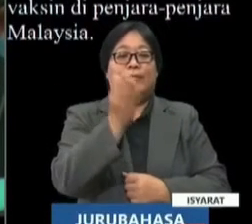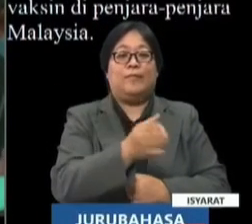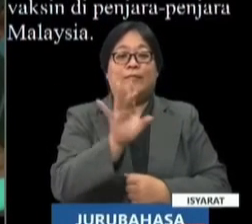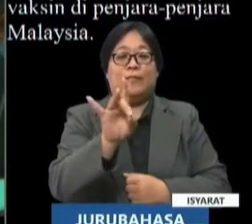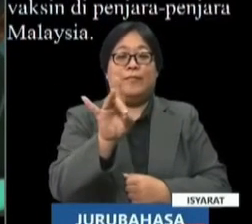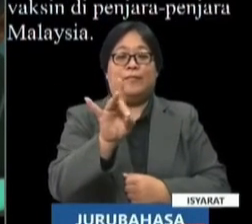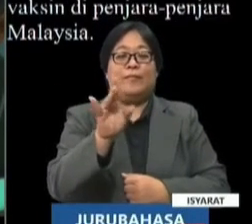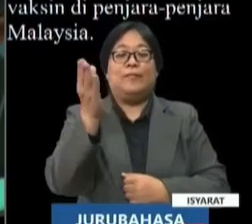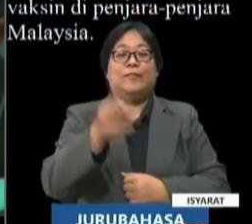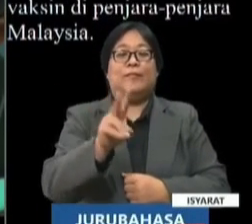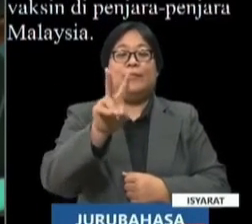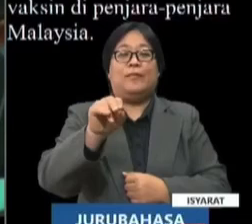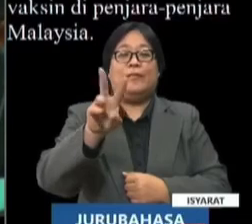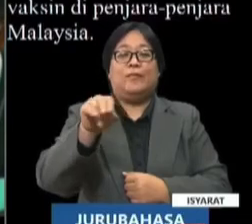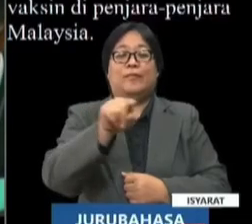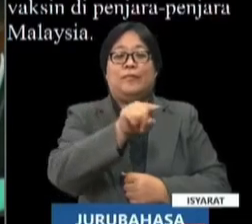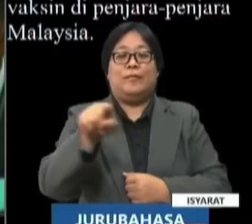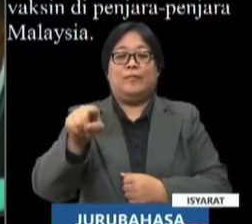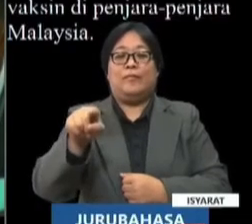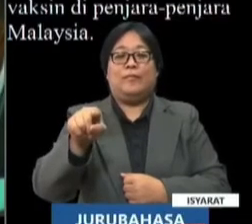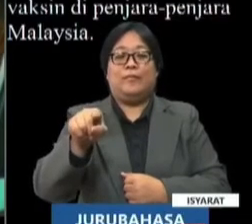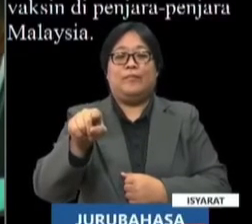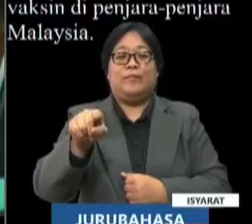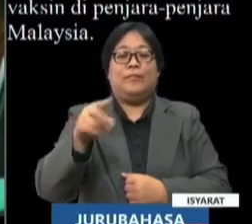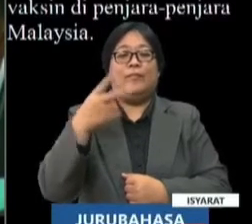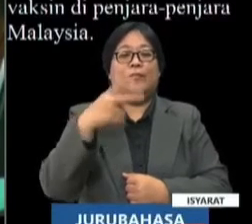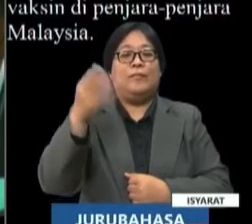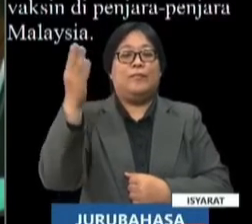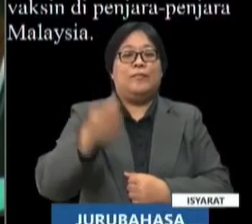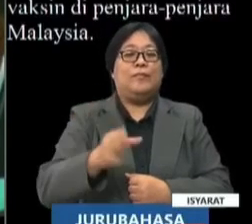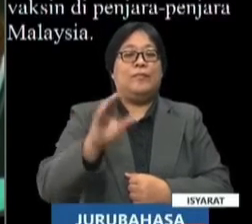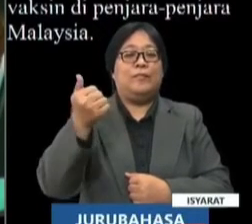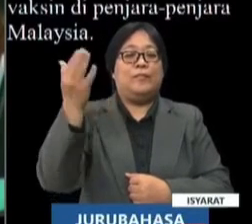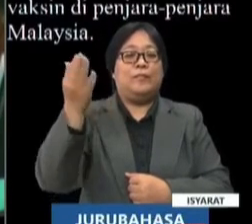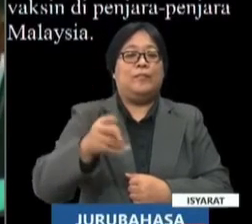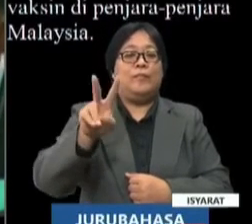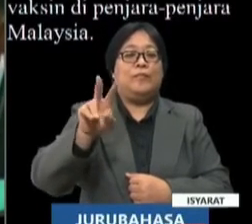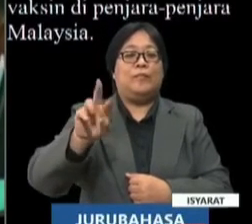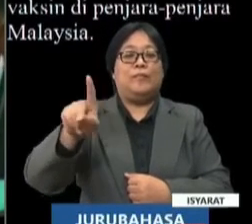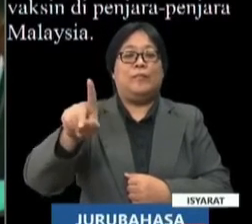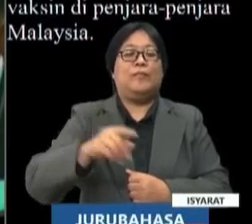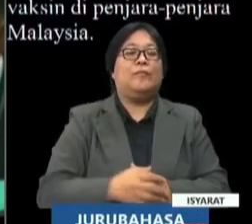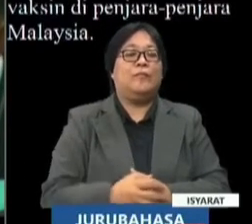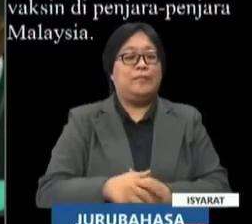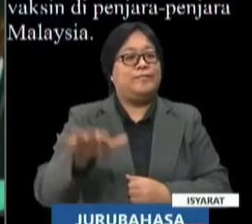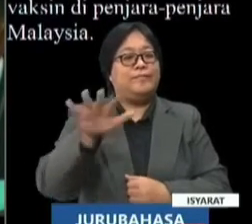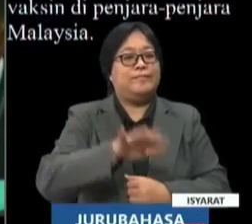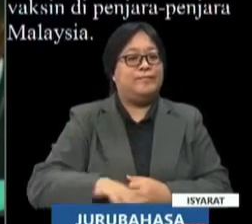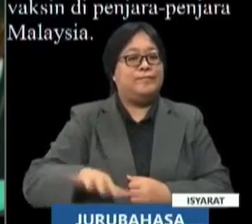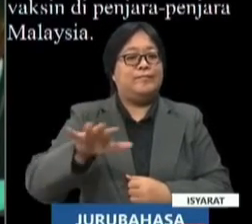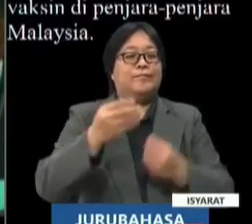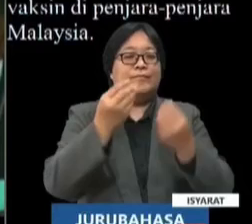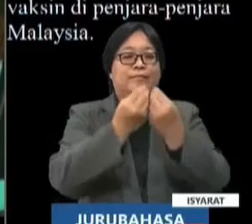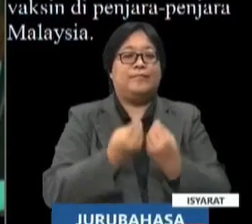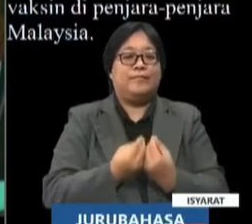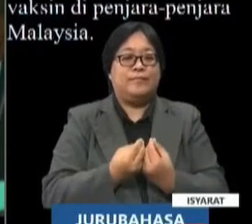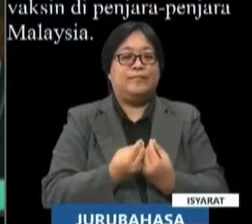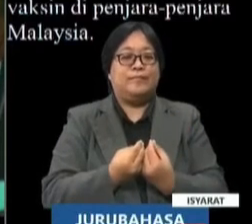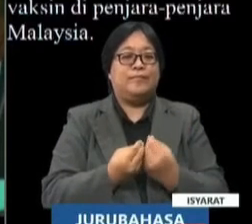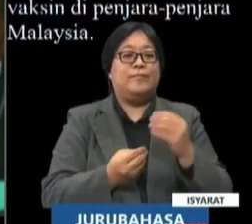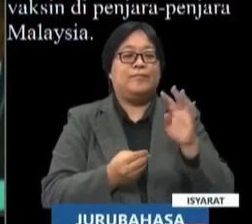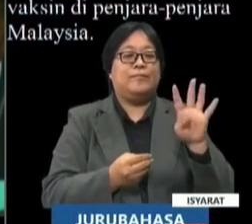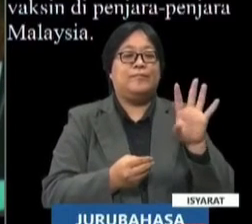Ogos 2020 hingga 12 Oktober 2021 adalah seramai